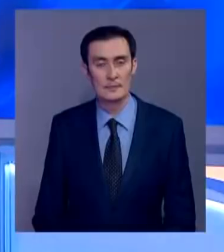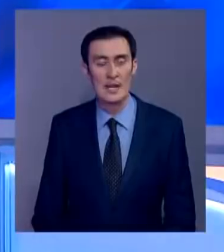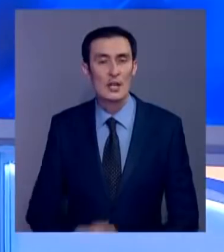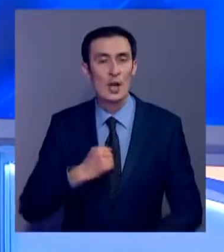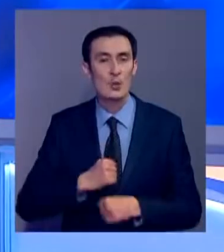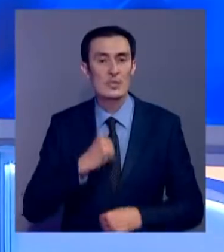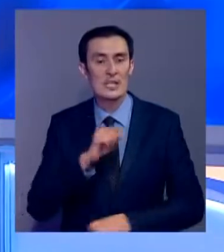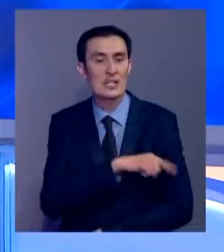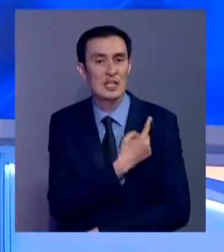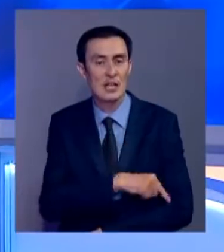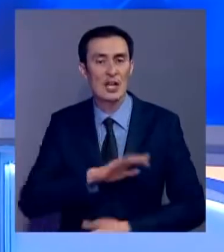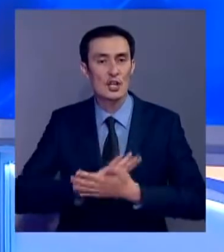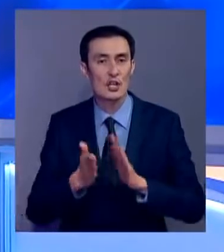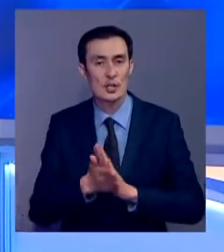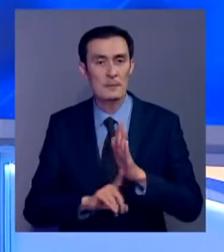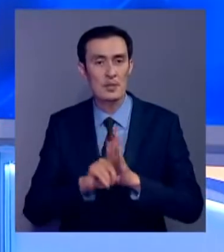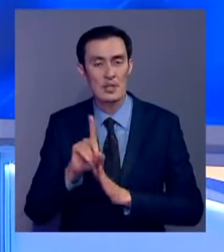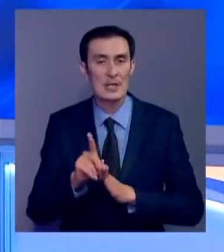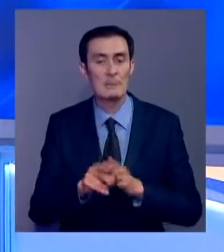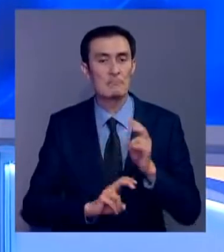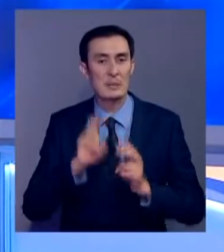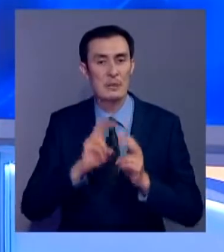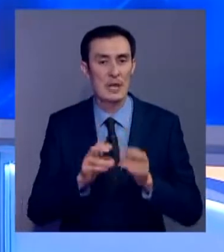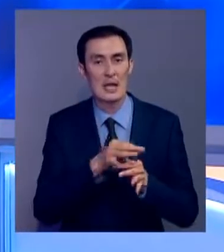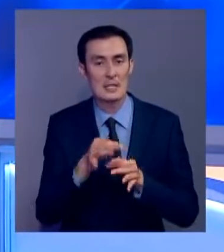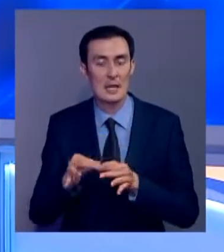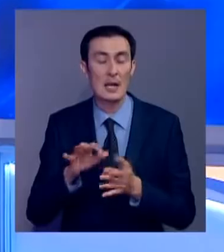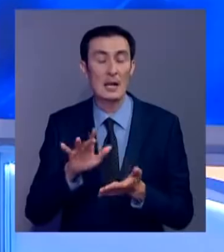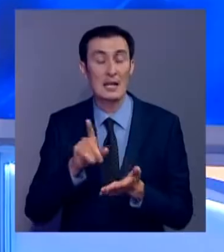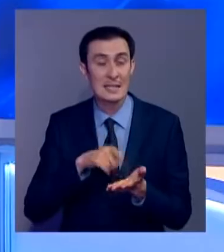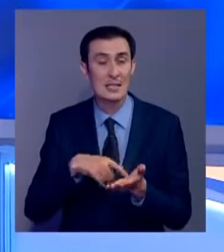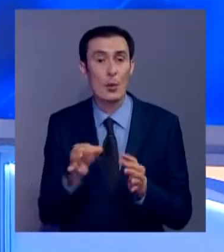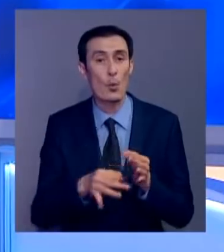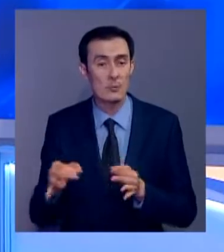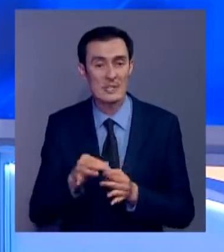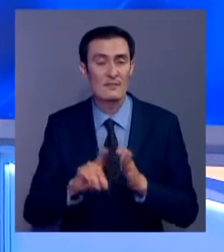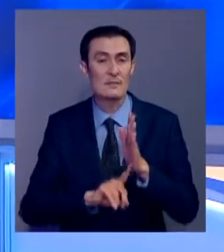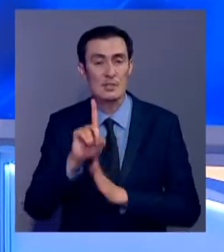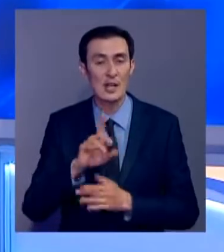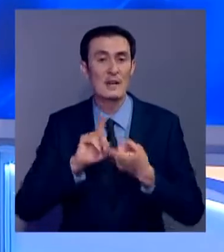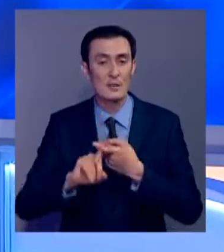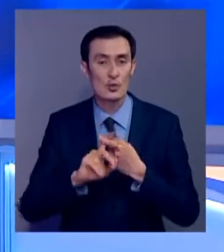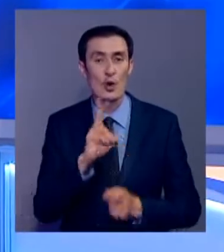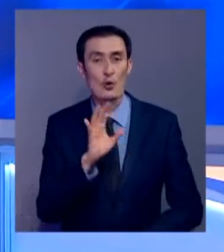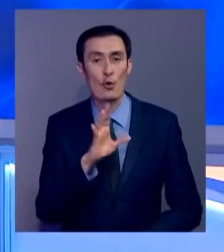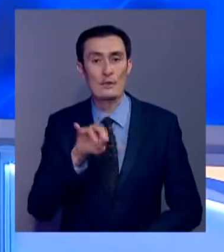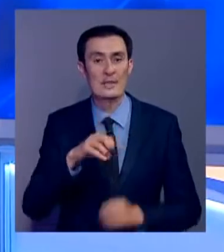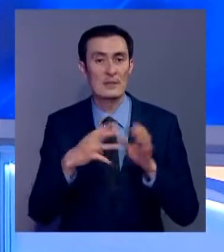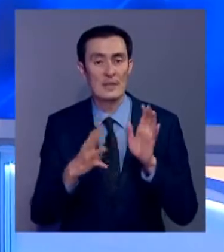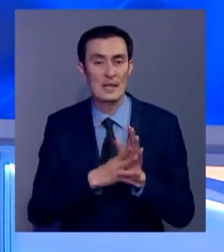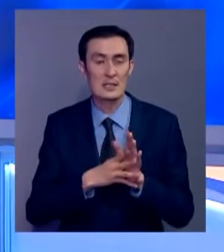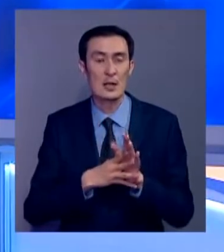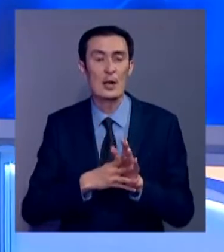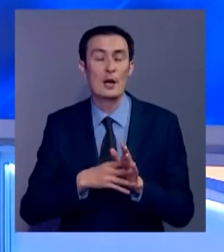На усиленный санитарный режим перешли все предприятия Карагандинской области. Вспышка COVID-19 среди работников